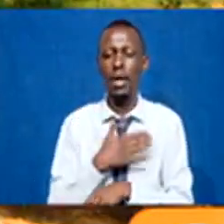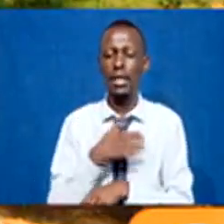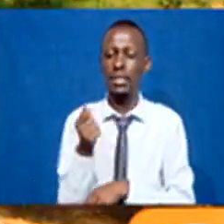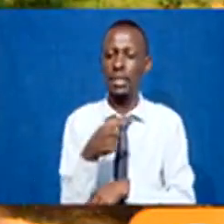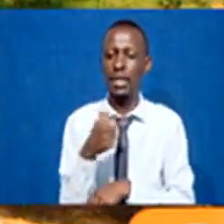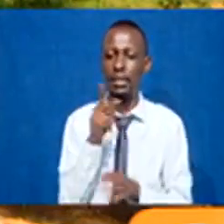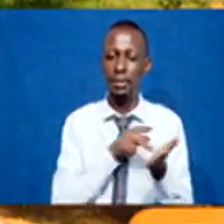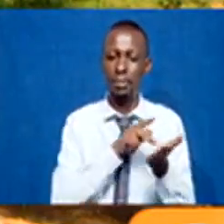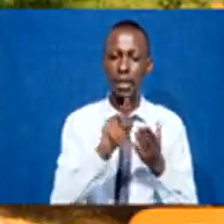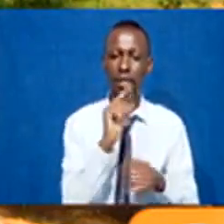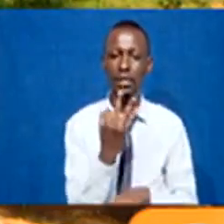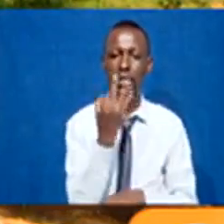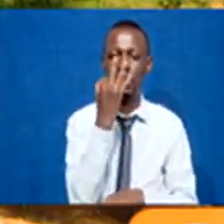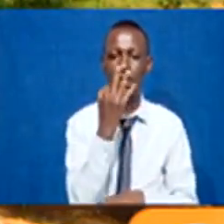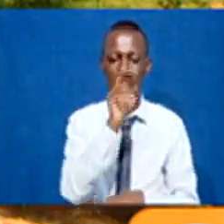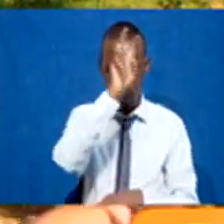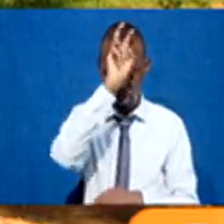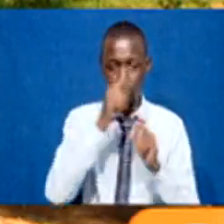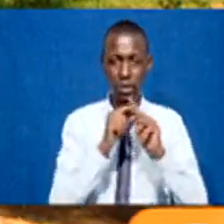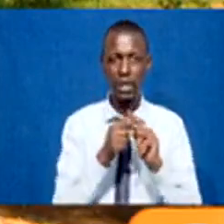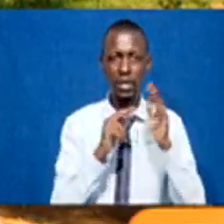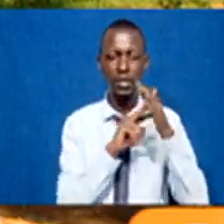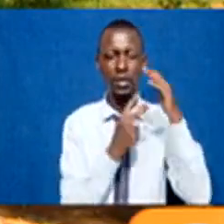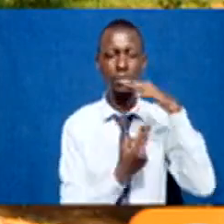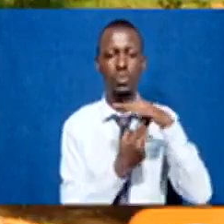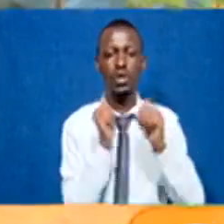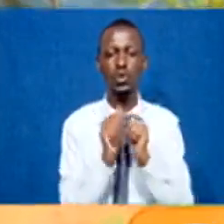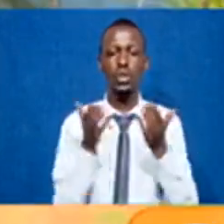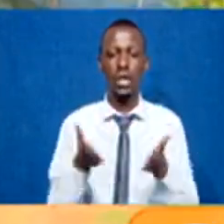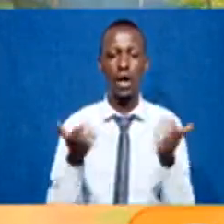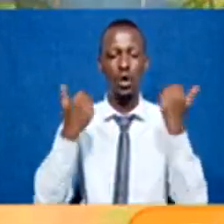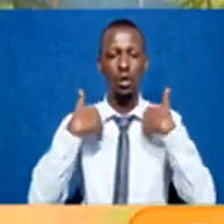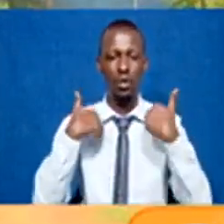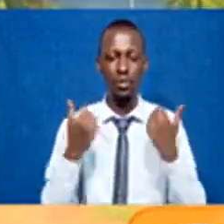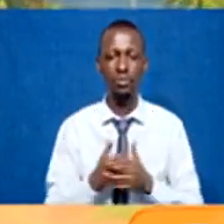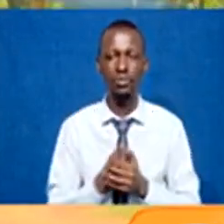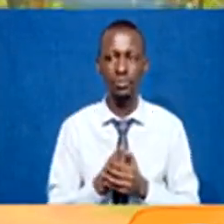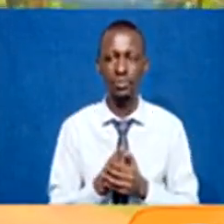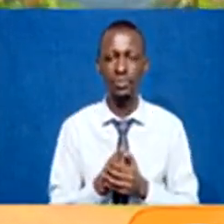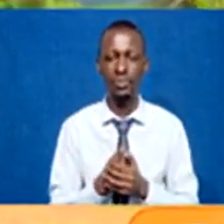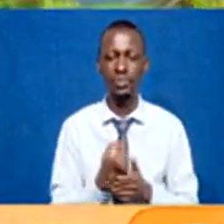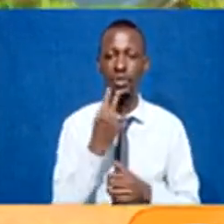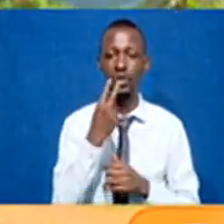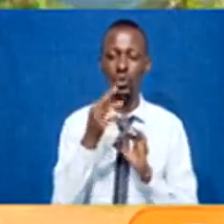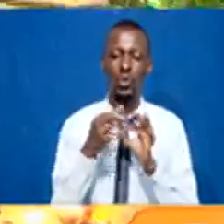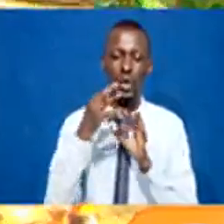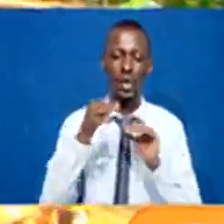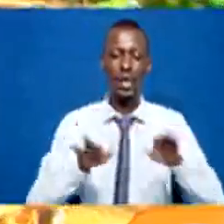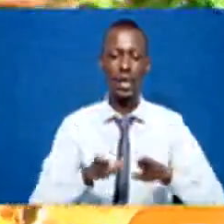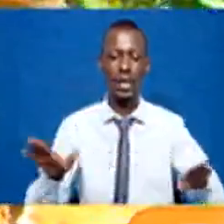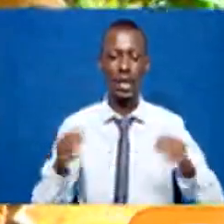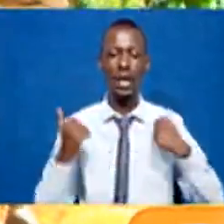nimenunua mbuzi tatu, nikaanza naye hii project yenye niko naye sasa hivi. Kwa shamba la ekari mbili, ana zaidi ya